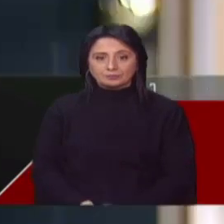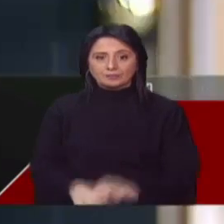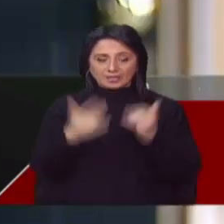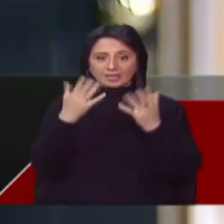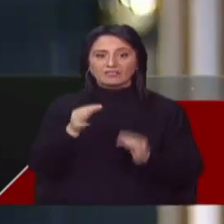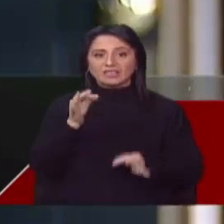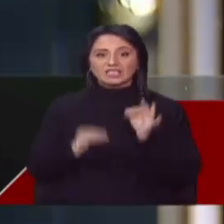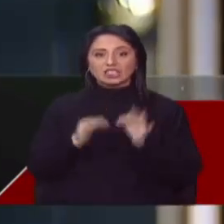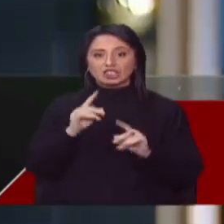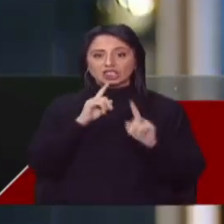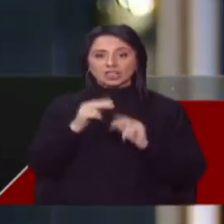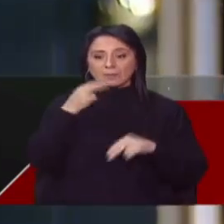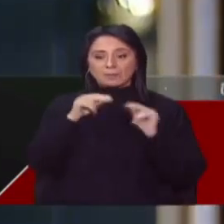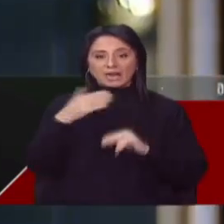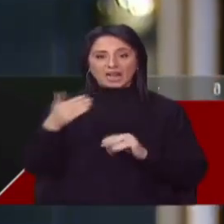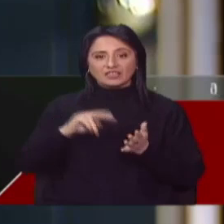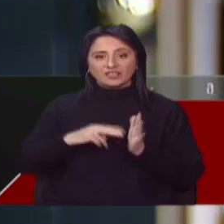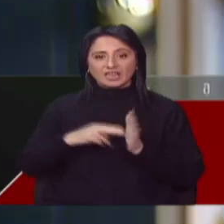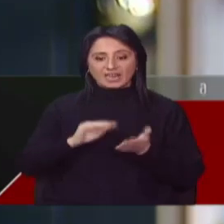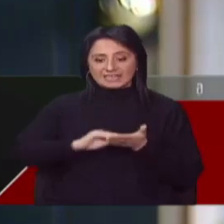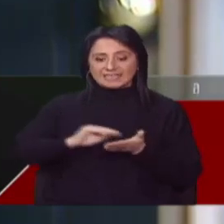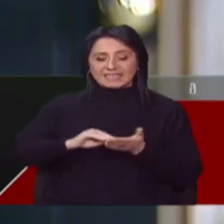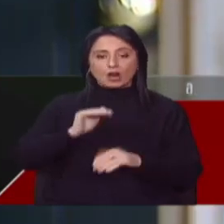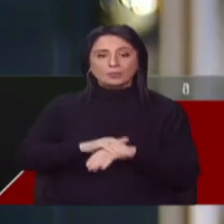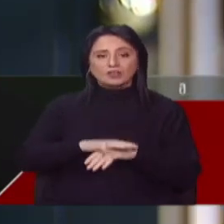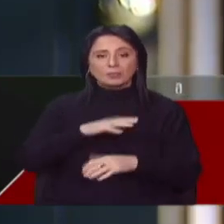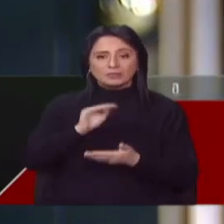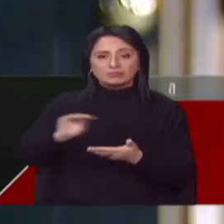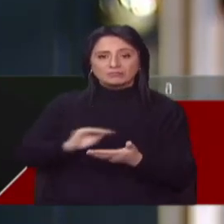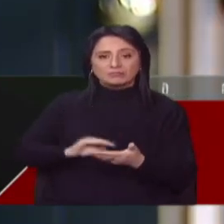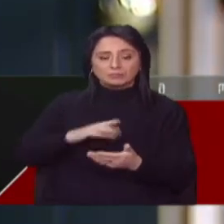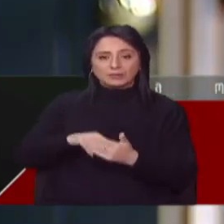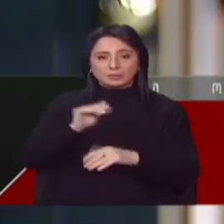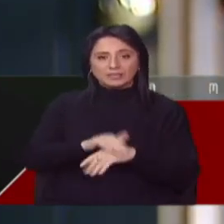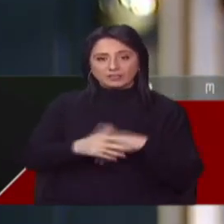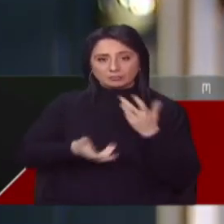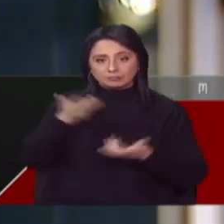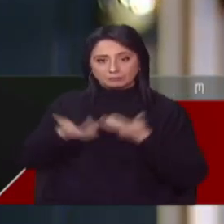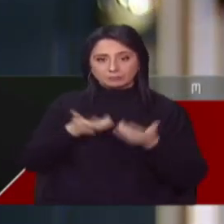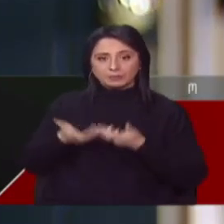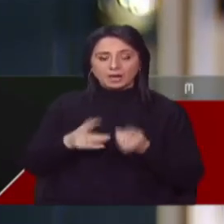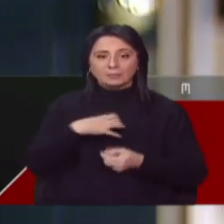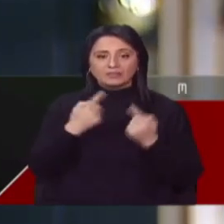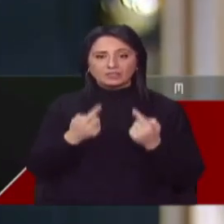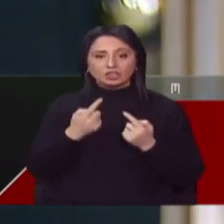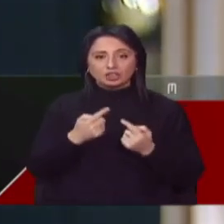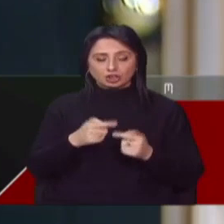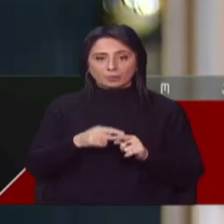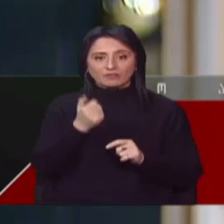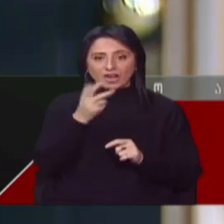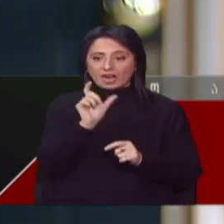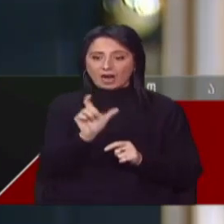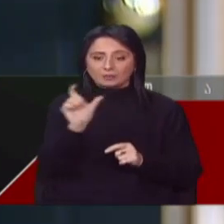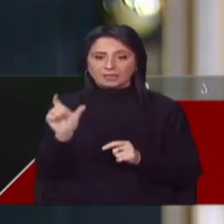დევანდა სასამართლოს ხდომაზე ბრალდების ხარე გეგმავს წერილობითი მტკიცებულებების გამოკვლევას, რაც მნიშვნელოვანი არის და გამოყოფ